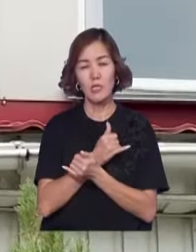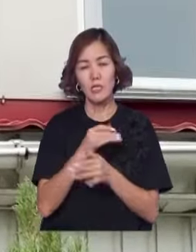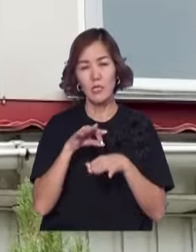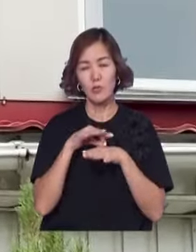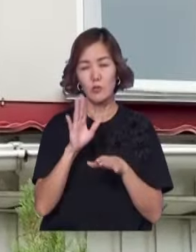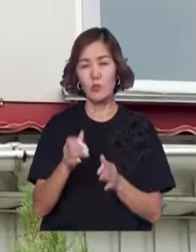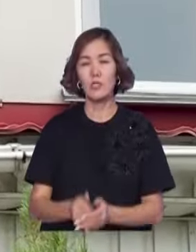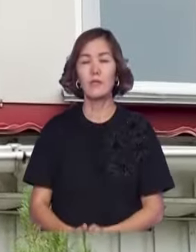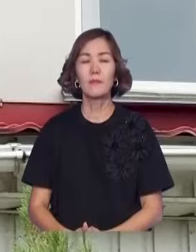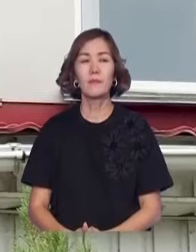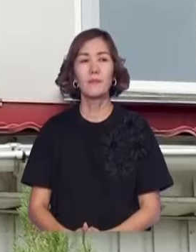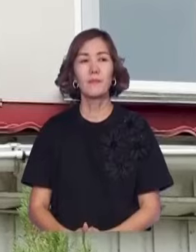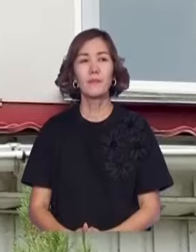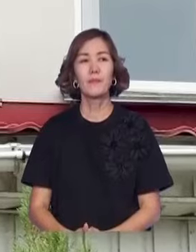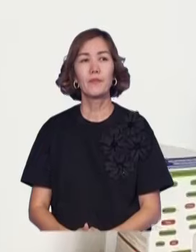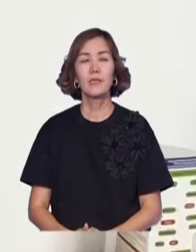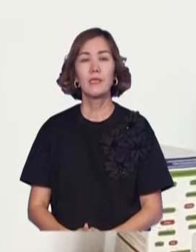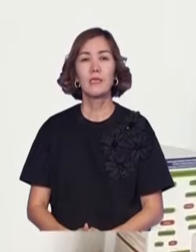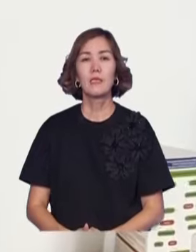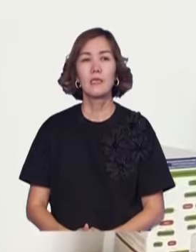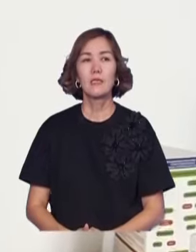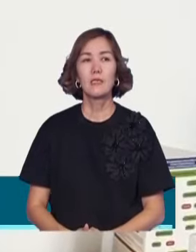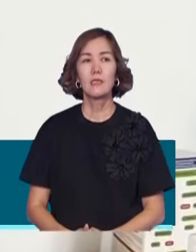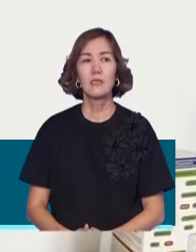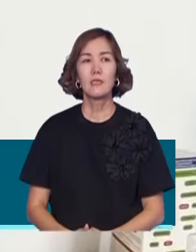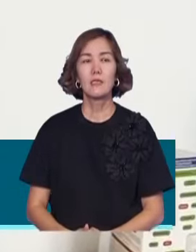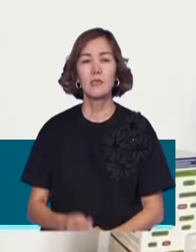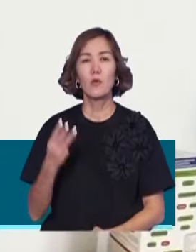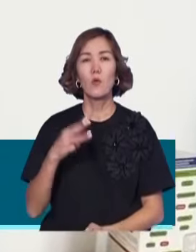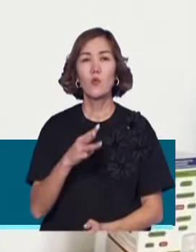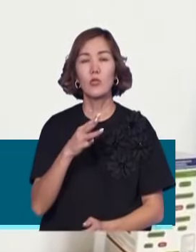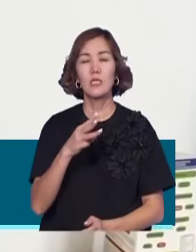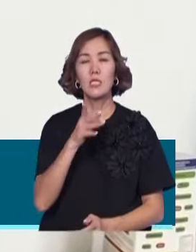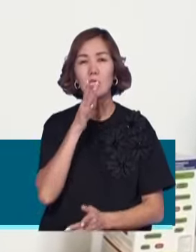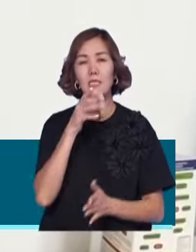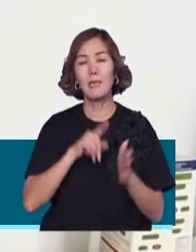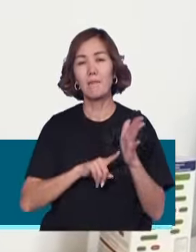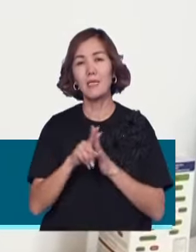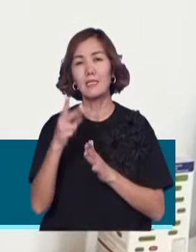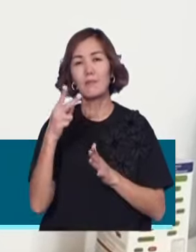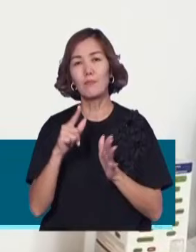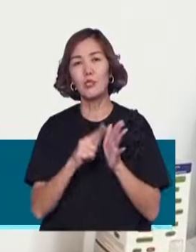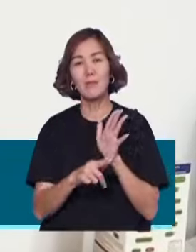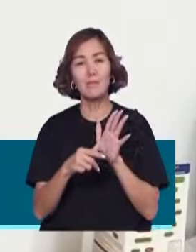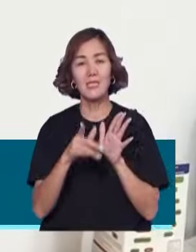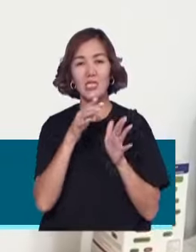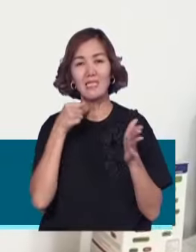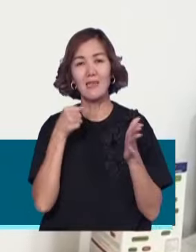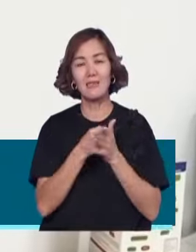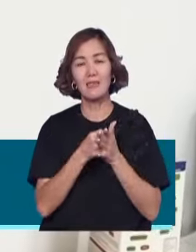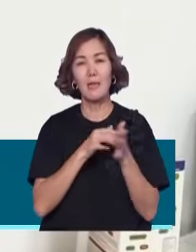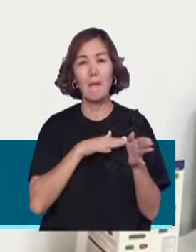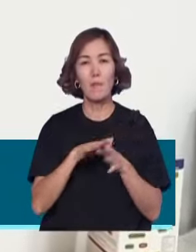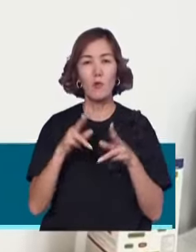аясында тегін жүргізіледі. Бізде 30 жастан бастап 70 жасқа дейін скринингтік тексерулер өтеді.